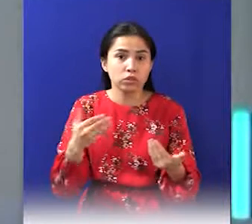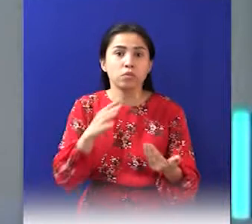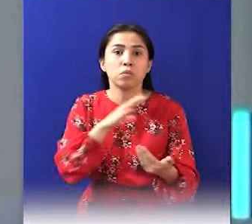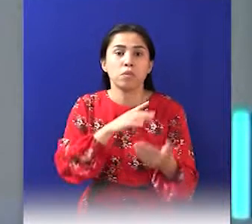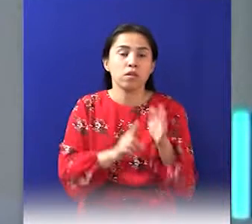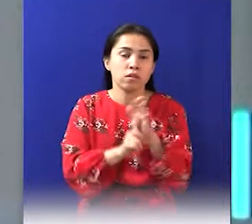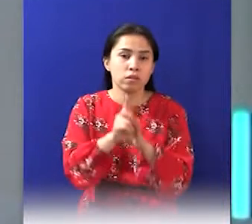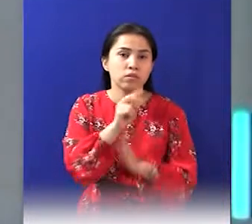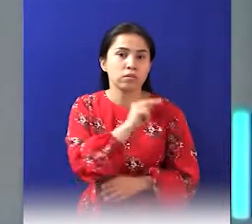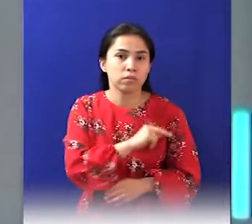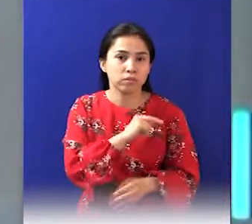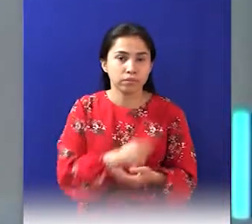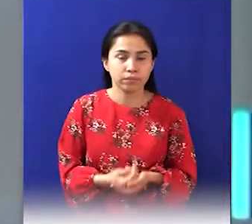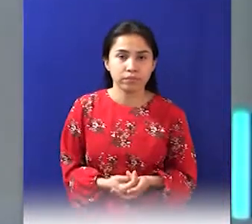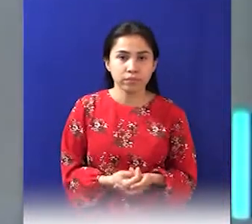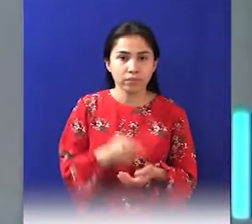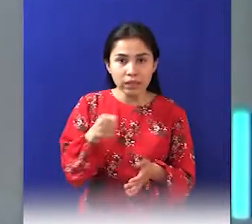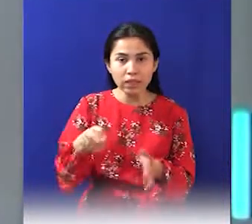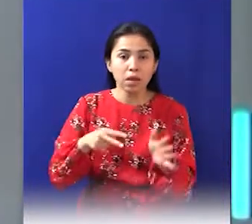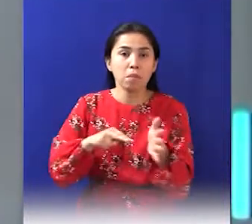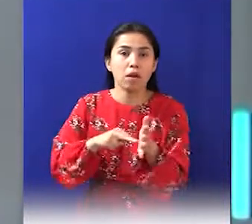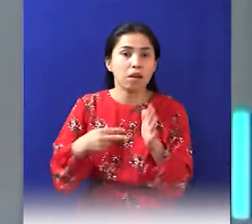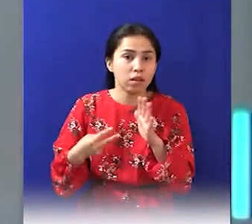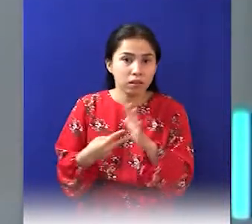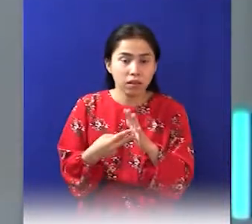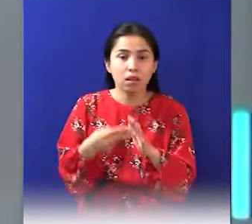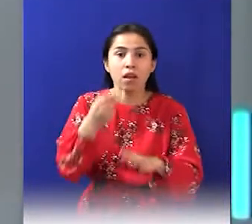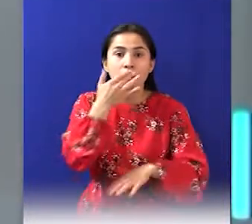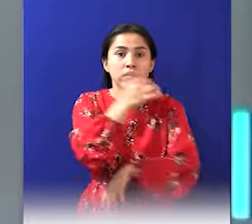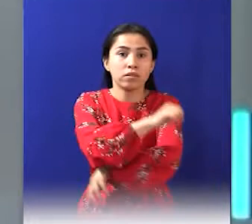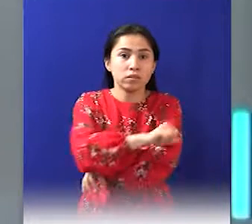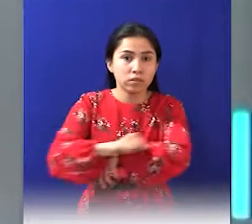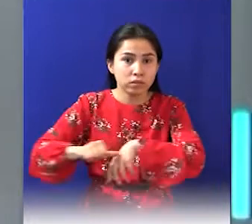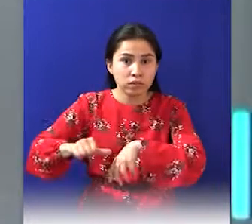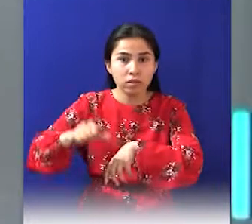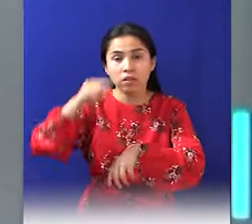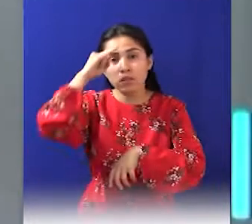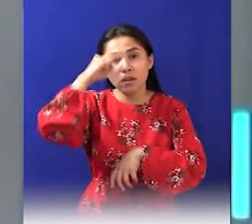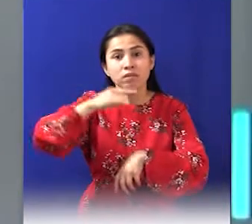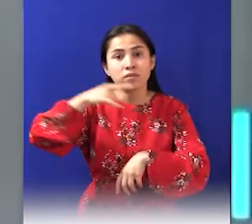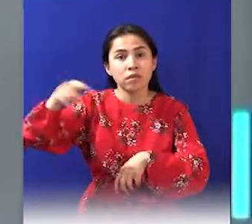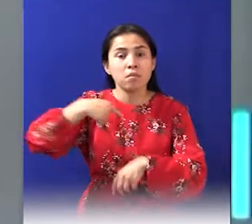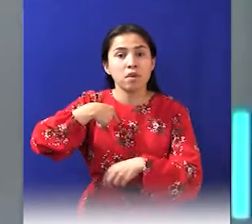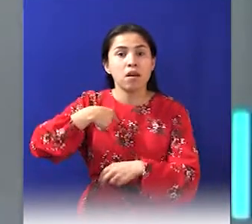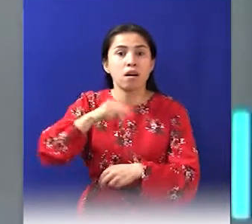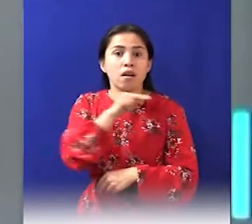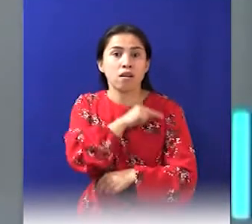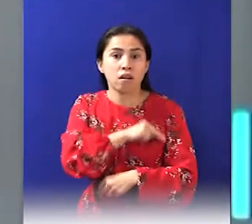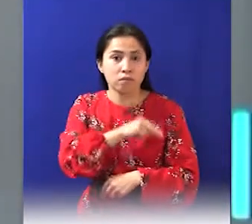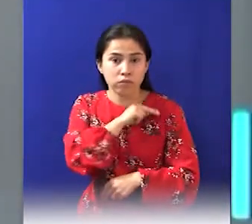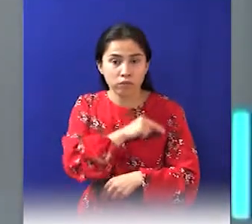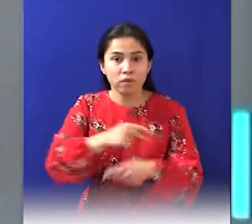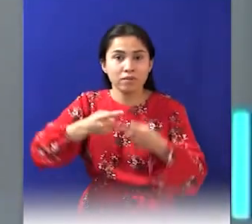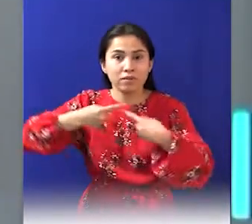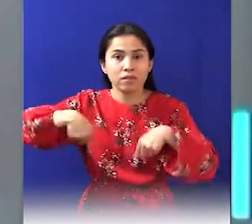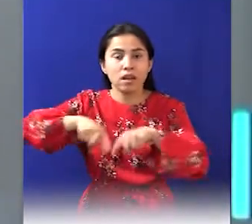Ман қауым үшін күндердің қайырлысы жұма күні болса, түндердің қайырлысы қадыр түні. Бұл қасиетті кеш мамырдың 19-нан 20-сына